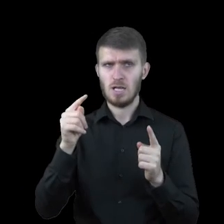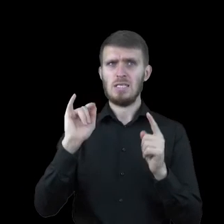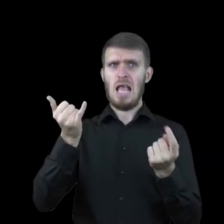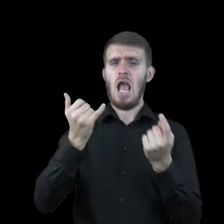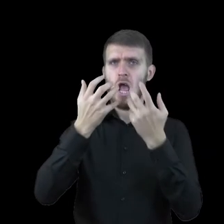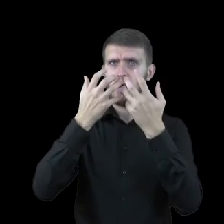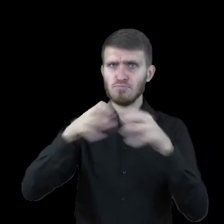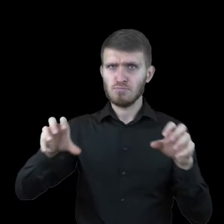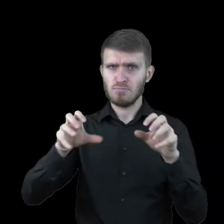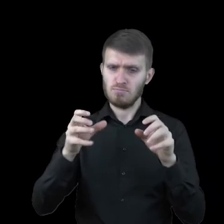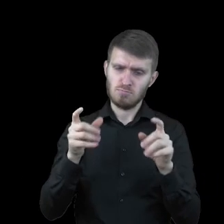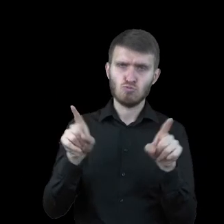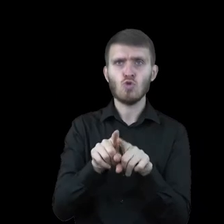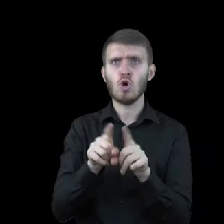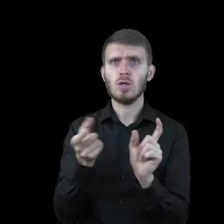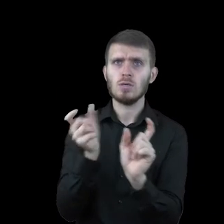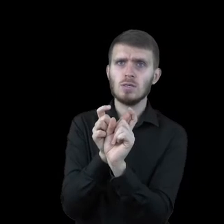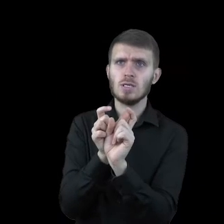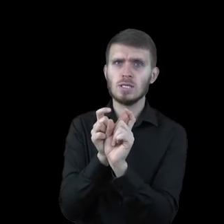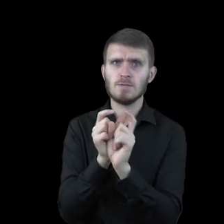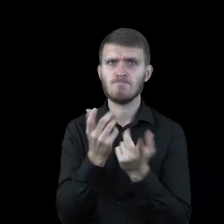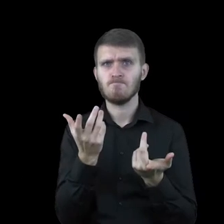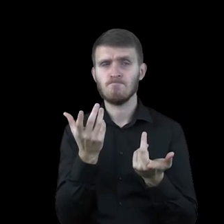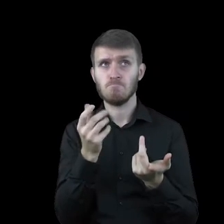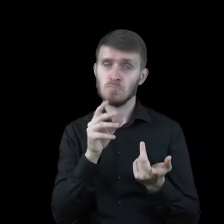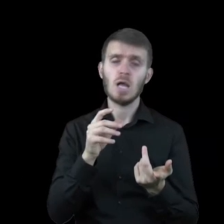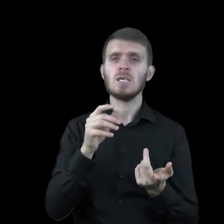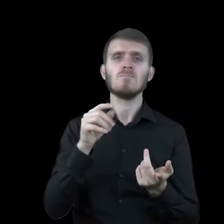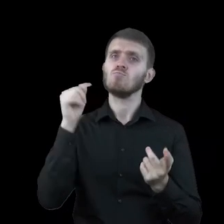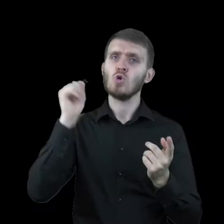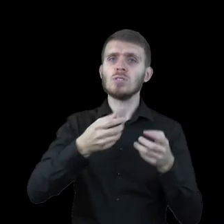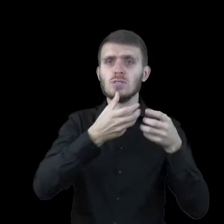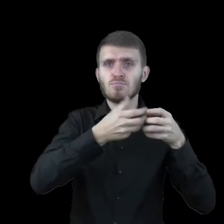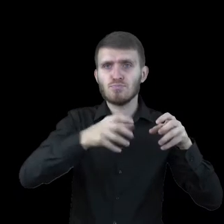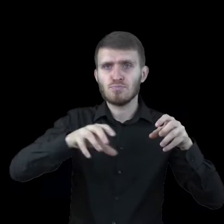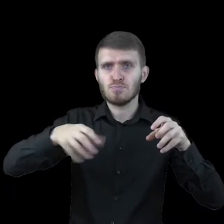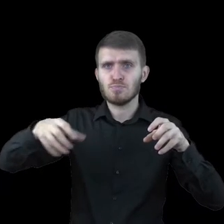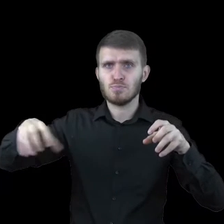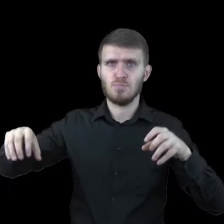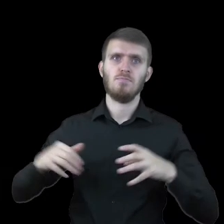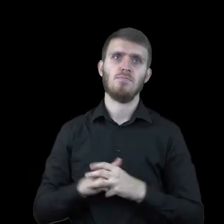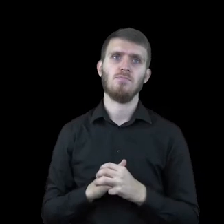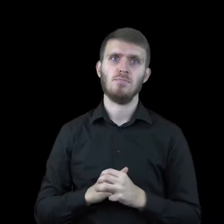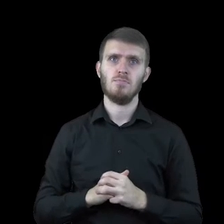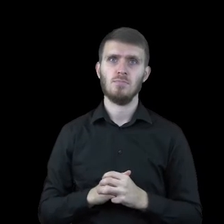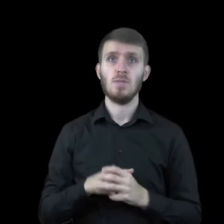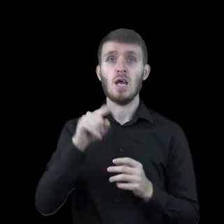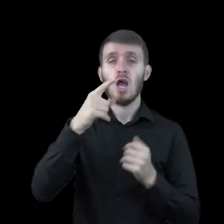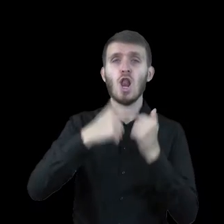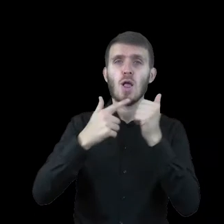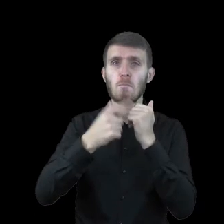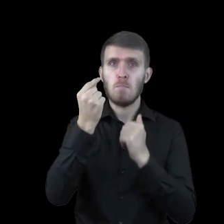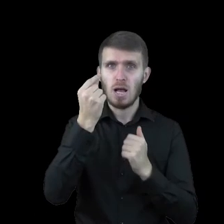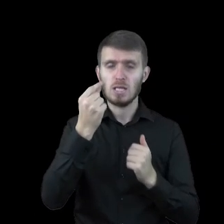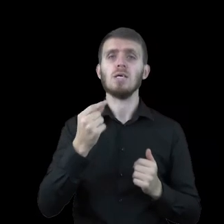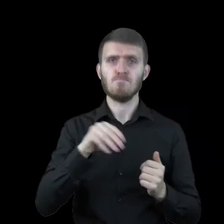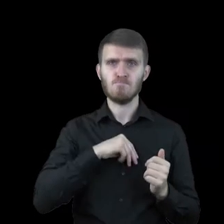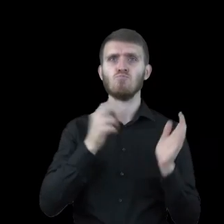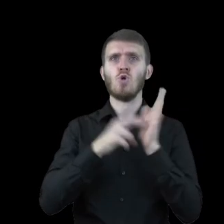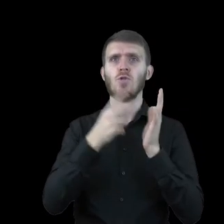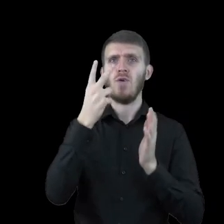Nie wiem, czy można wyciągnąć sobie pierwiastek, czy można to sobie jakoś uprościć. Najlepiej rozbić to na czynniki. To jest